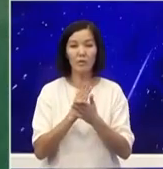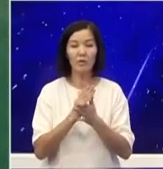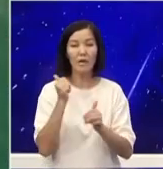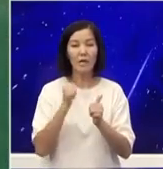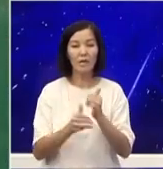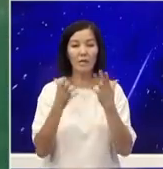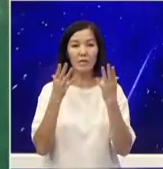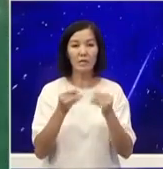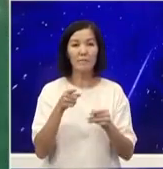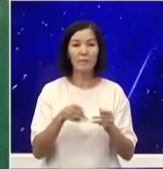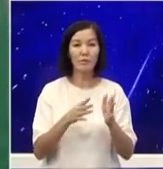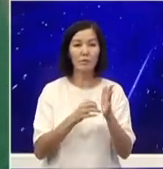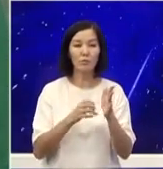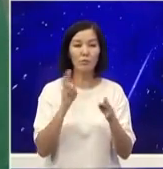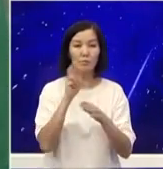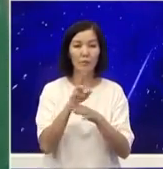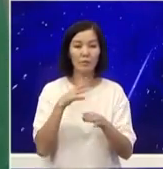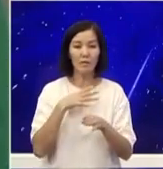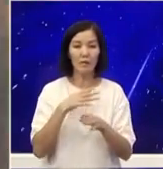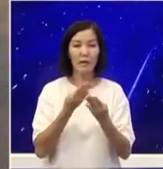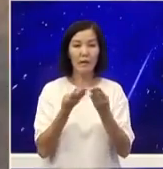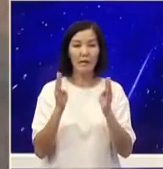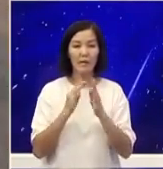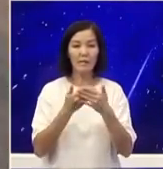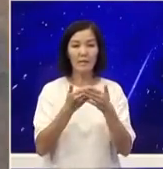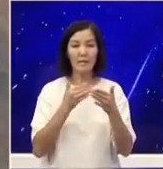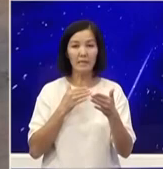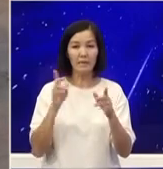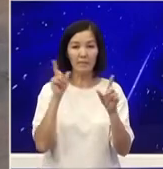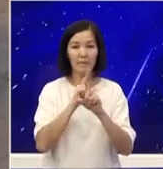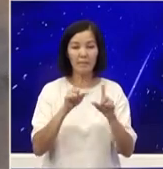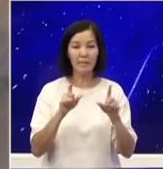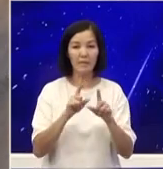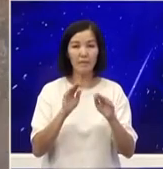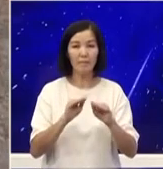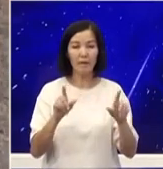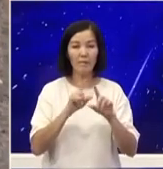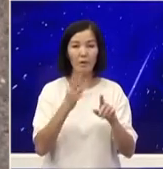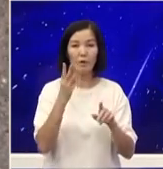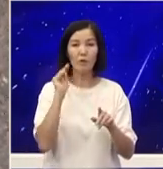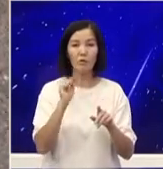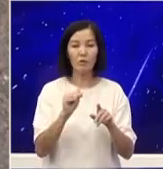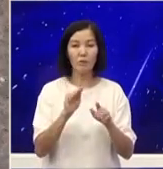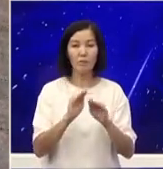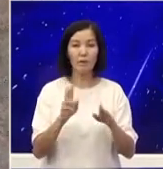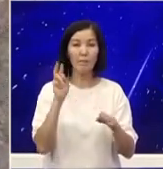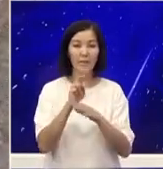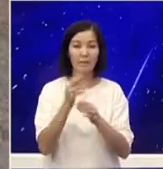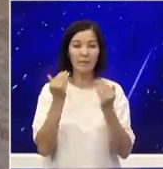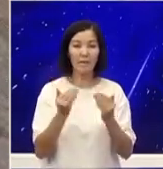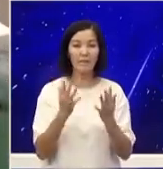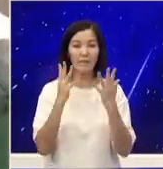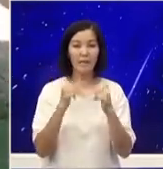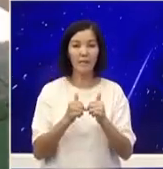сайын 1900-ге тарта бүлдіршін келеді. Карантинге дейін мектепке дейінгі білім беру орталықтары 3000-нан аса баланы қабылдайтын. Қазір олардың